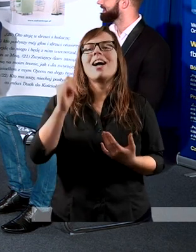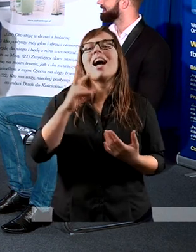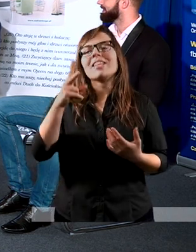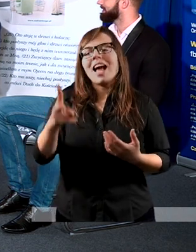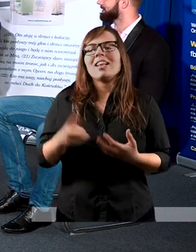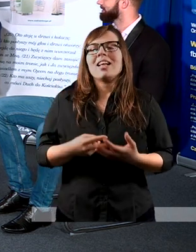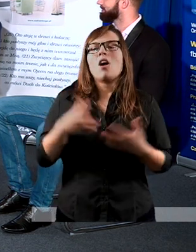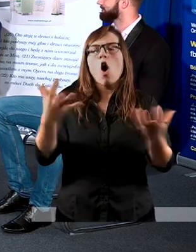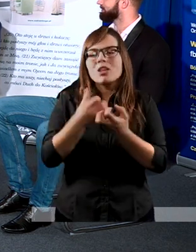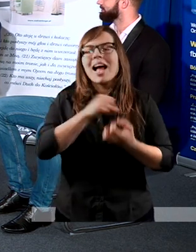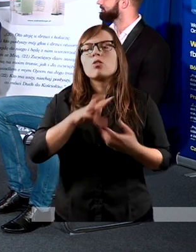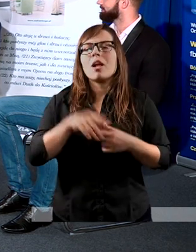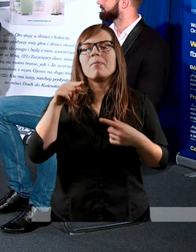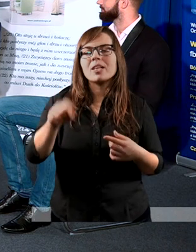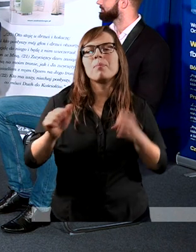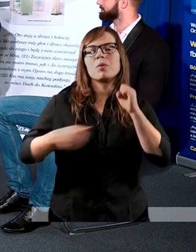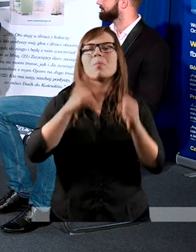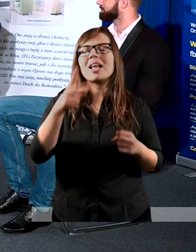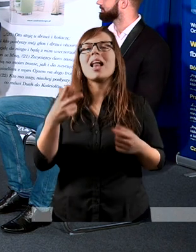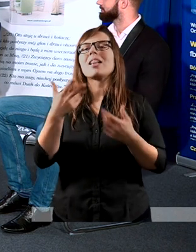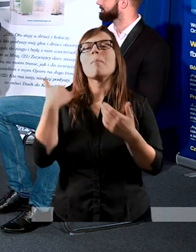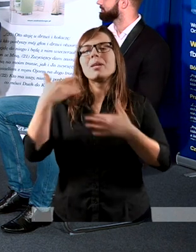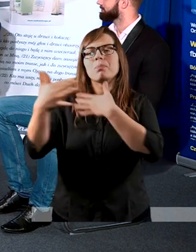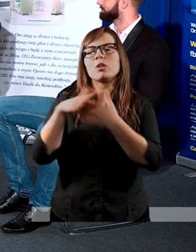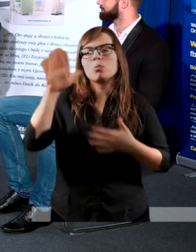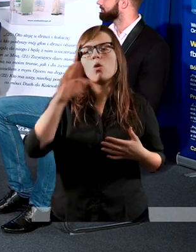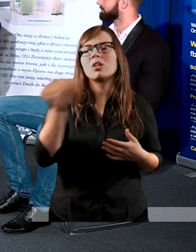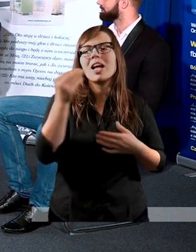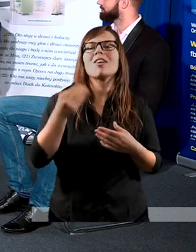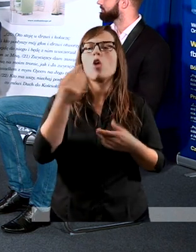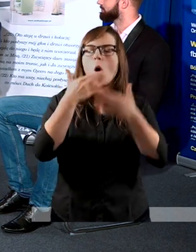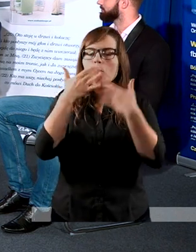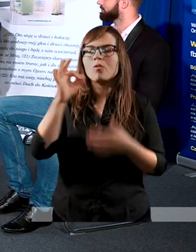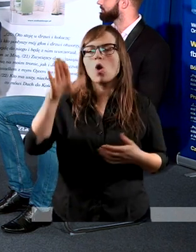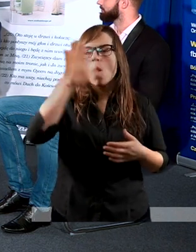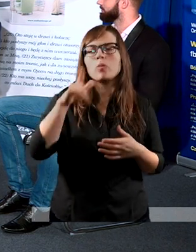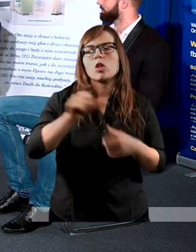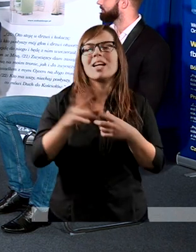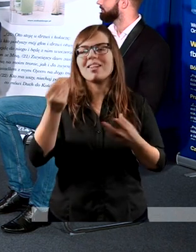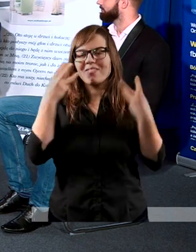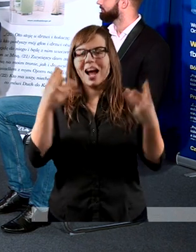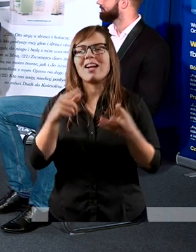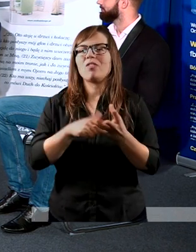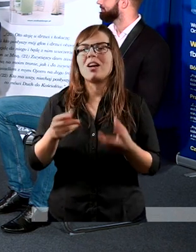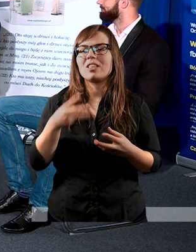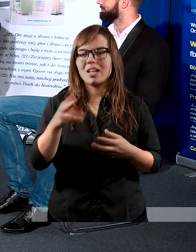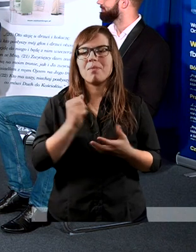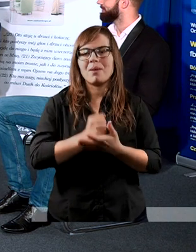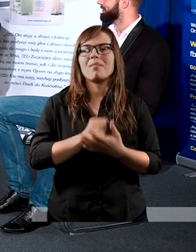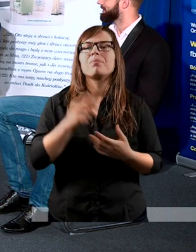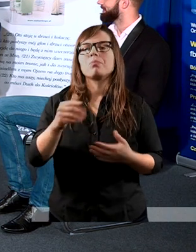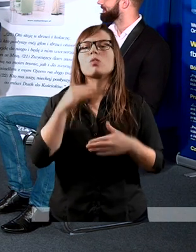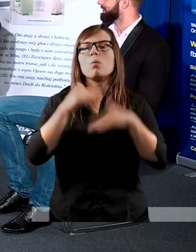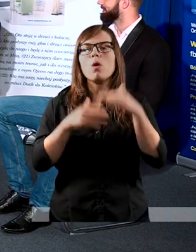No a jednak odnajdujemy się w tym, żeby jednak nie dość, żeby być blisko Boga, to jeszcze o tym Bogu mówić. Myślę, że to jest najistotniejsze, a faktycznie...